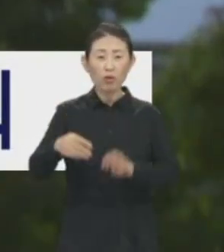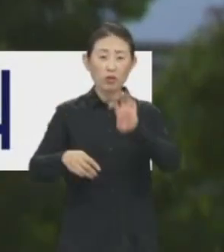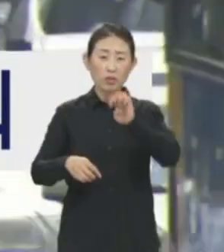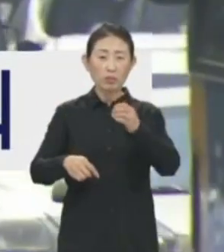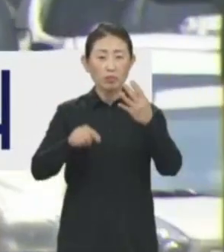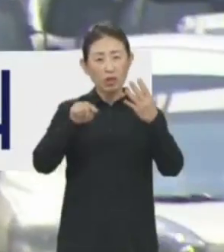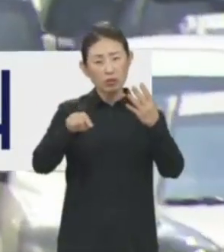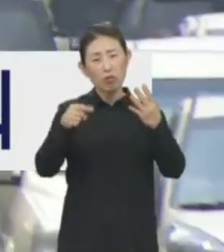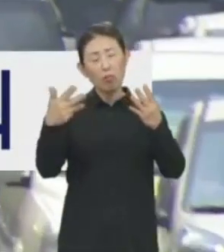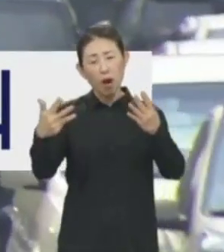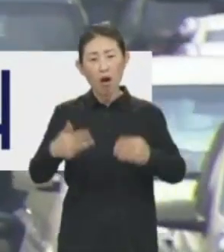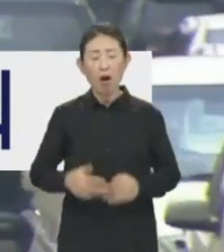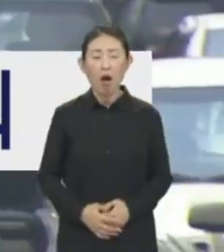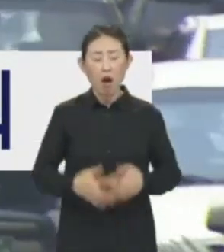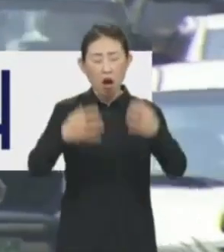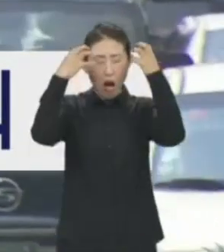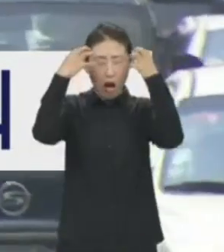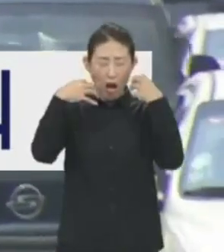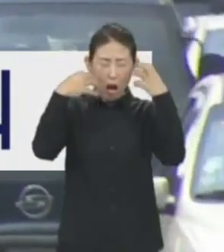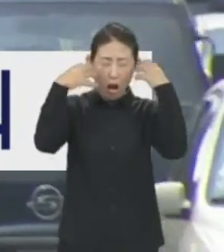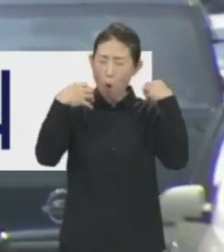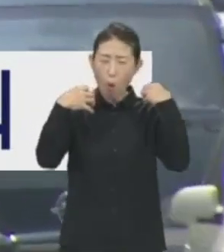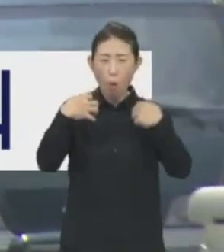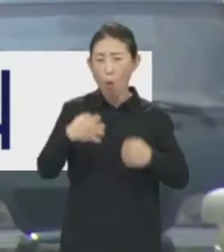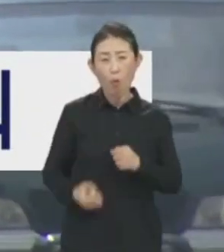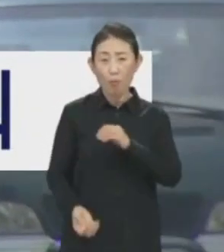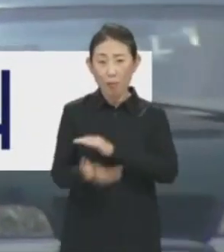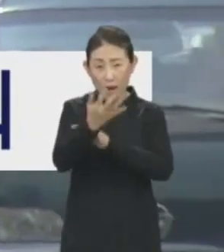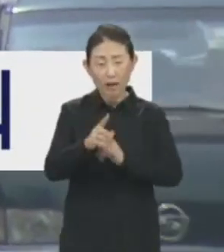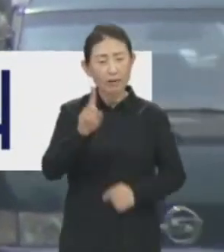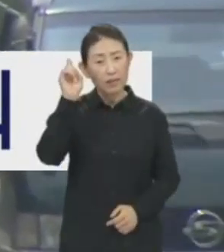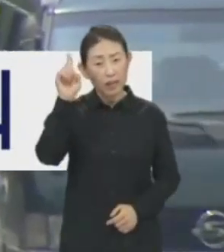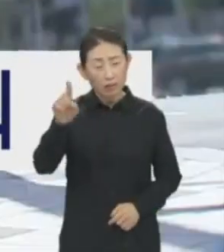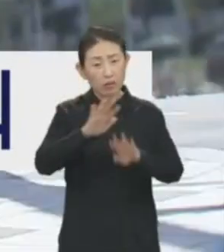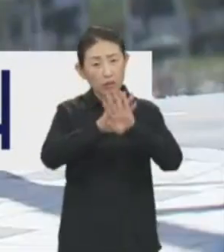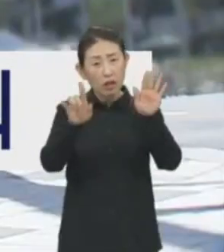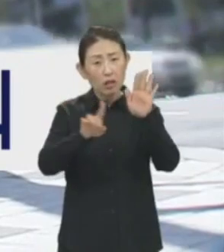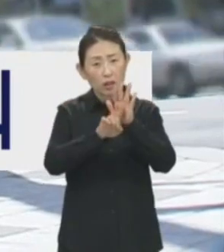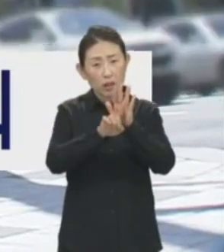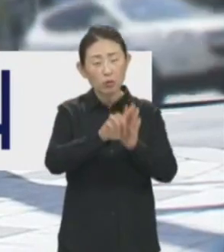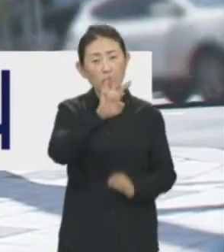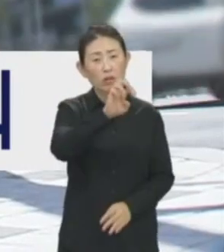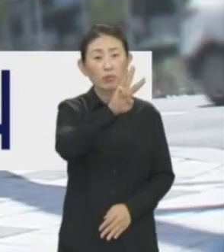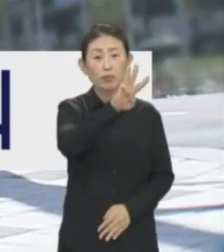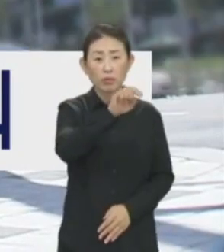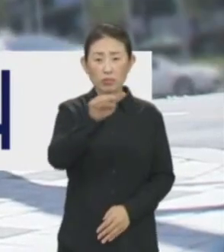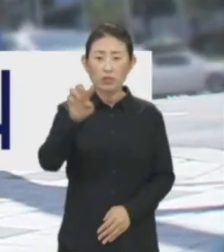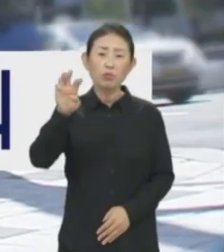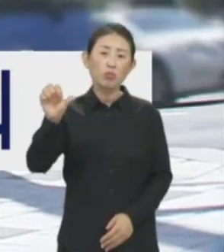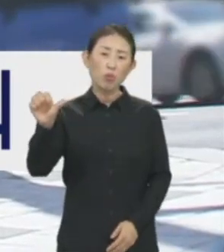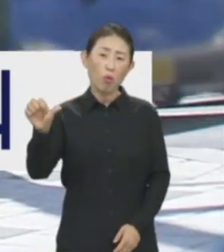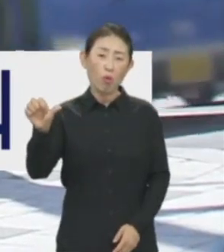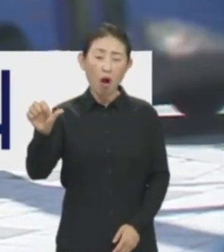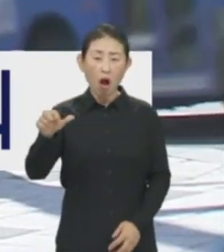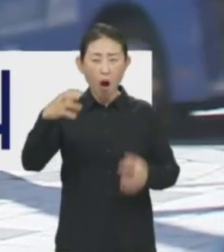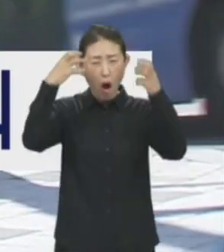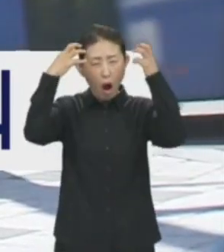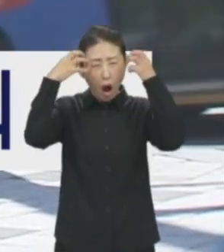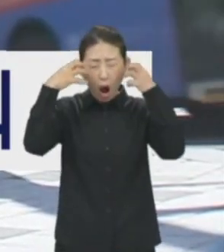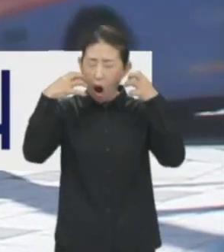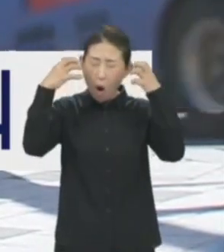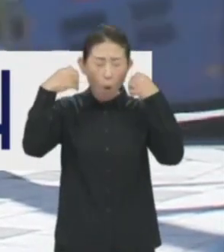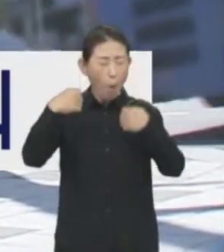34.8도 등으로 무더위가 기승을 부렸습니다 내일도 낮 최고는 33도에서 35 도 더위가